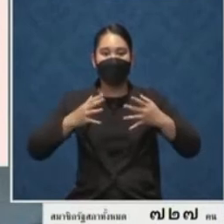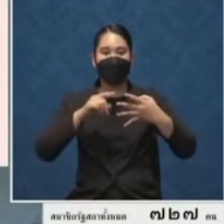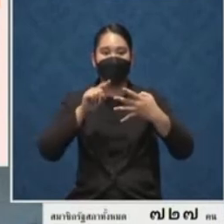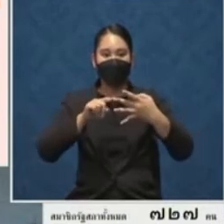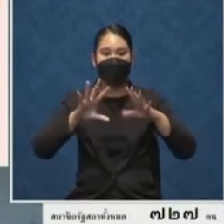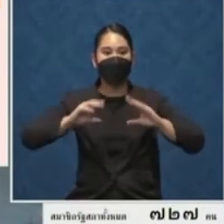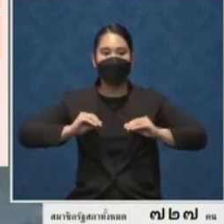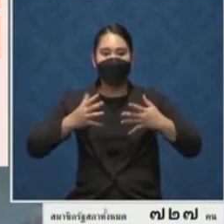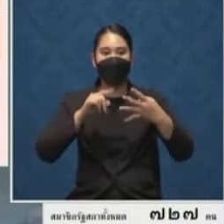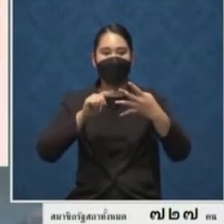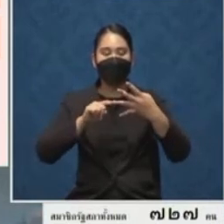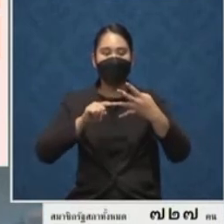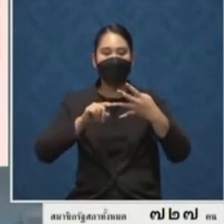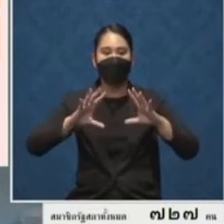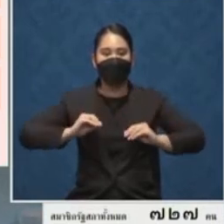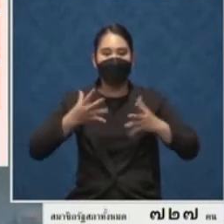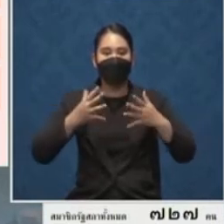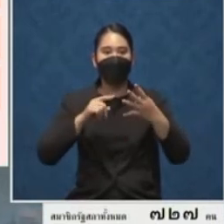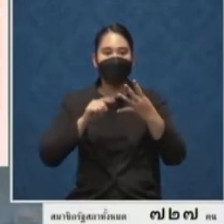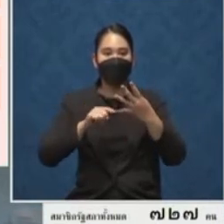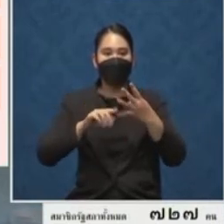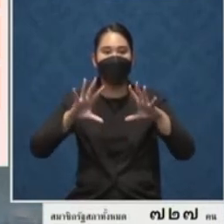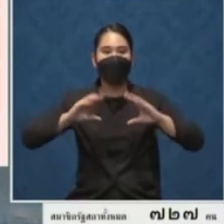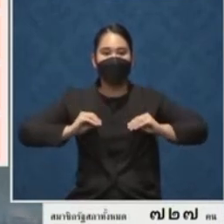การ3ไม่รับหลักการ4ไม่รับหลักการ